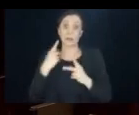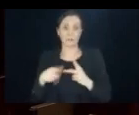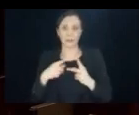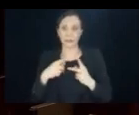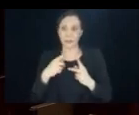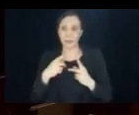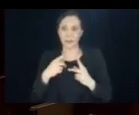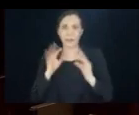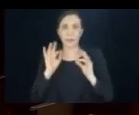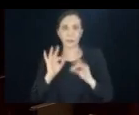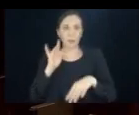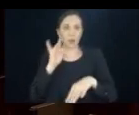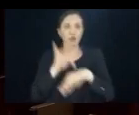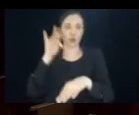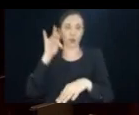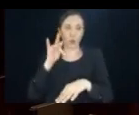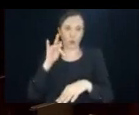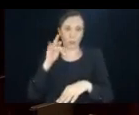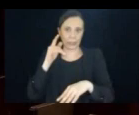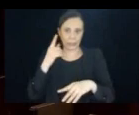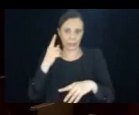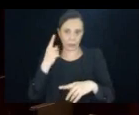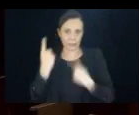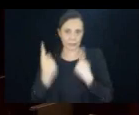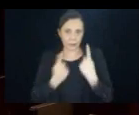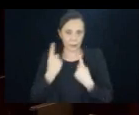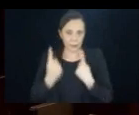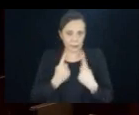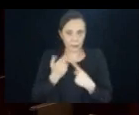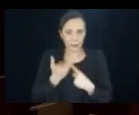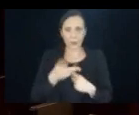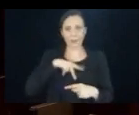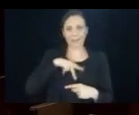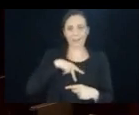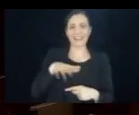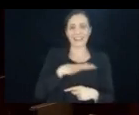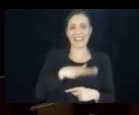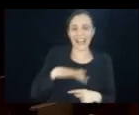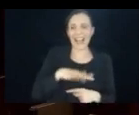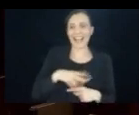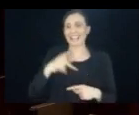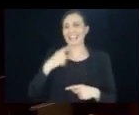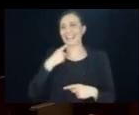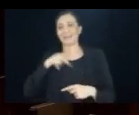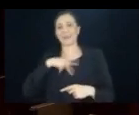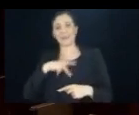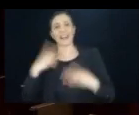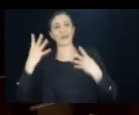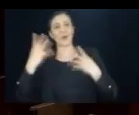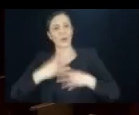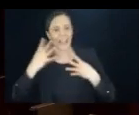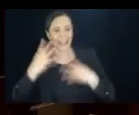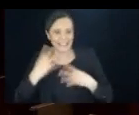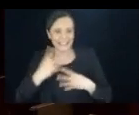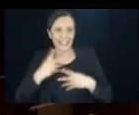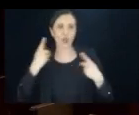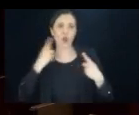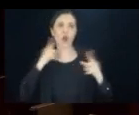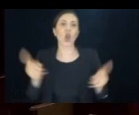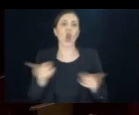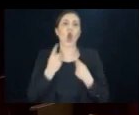colpiti da questi eventi in cui i privati titolari delle aree e i privati organizzatori dei concerti hanno mano